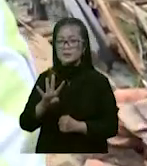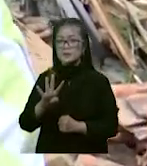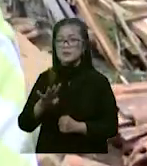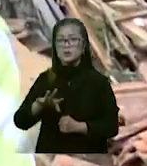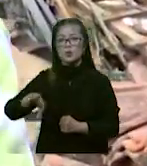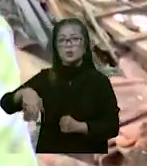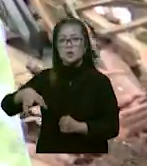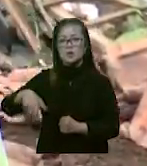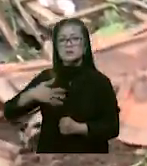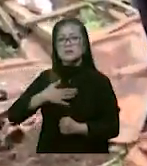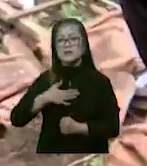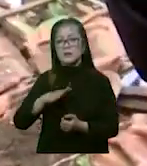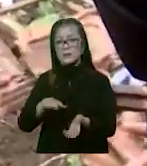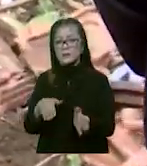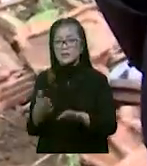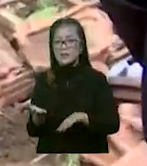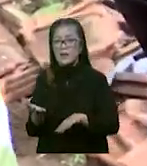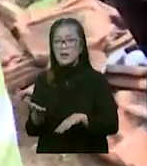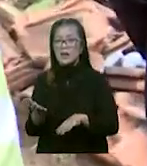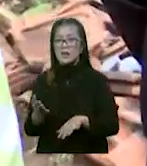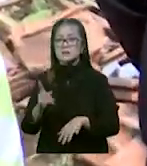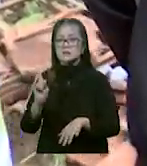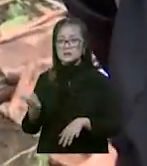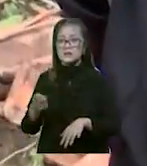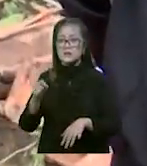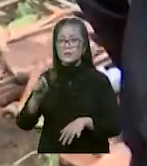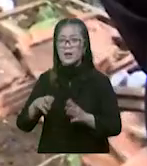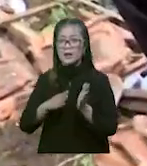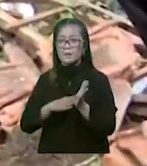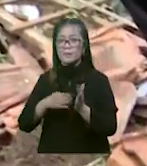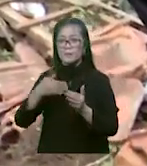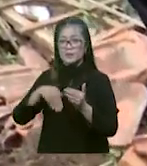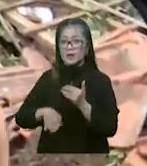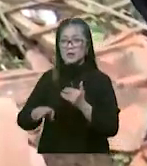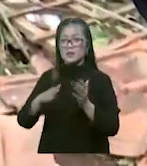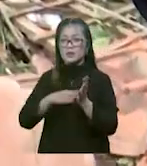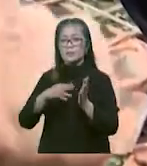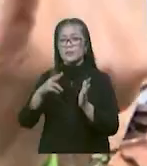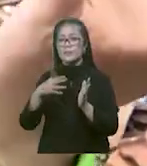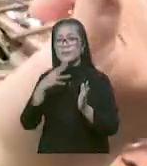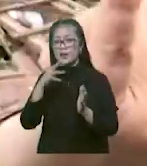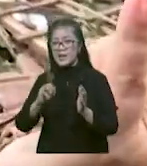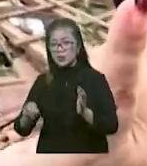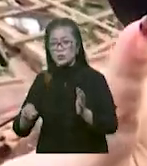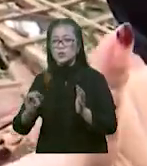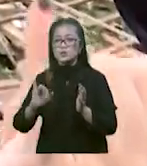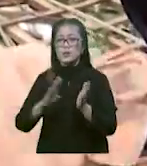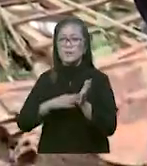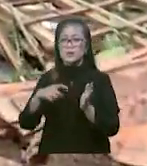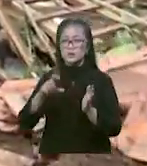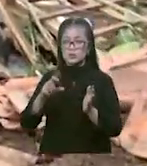Bu? Siapa aja tadi Bu? Menantu, cucu, besan, kakaknya,